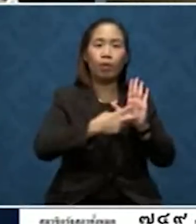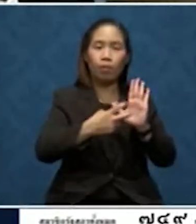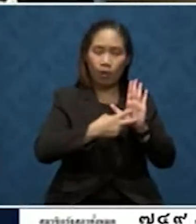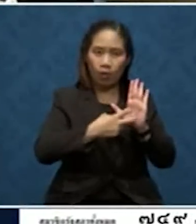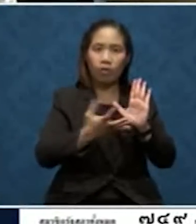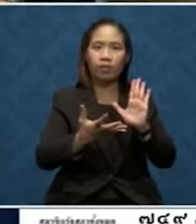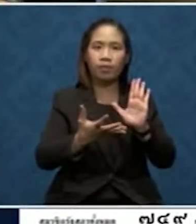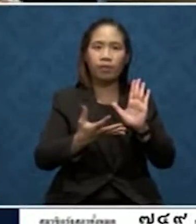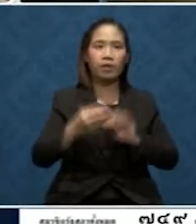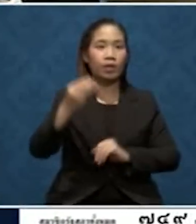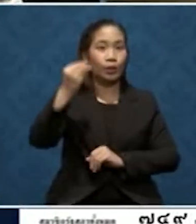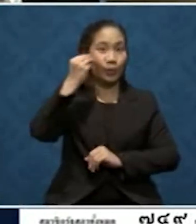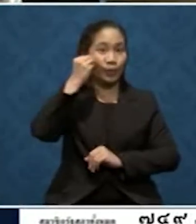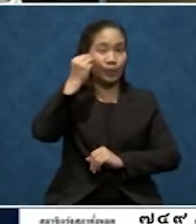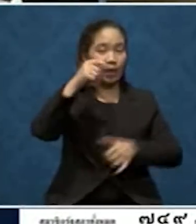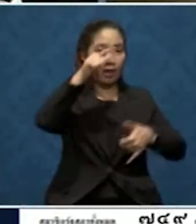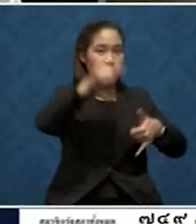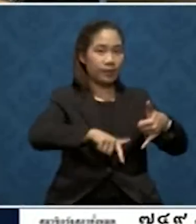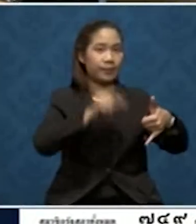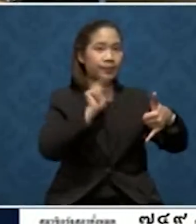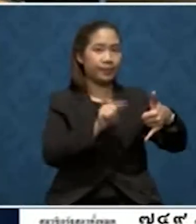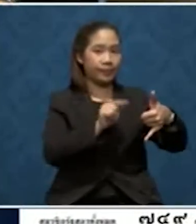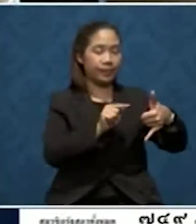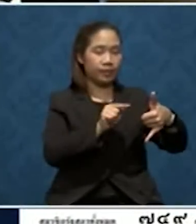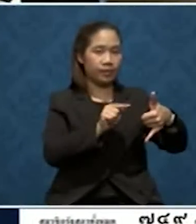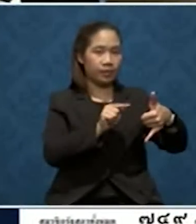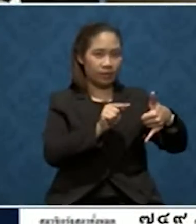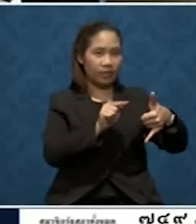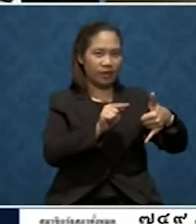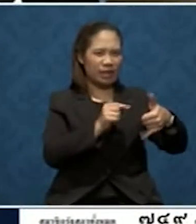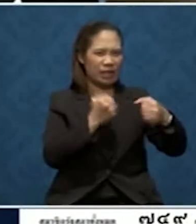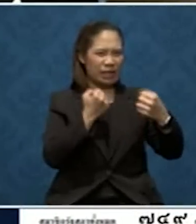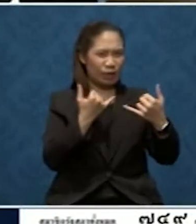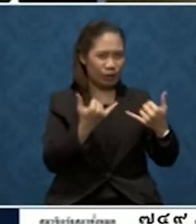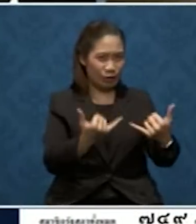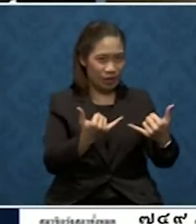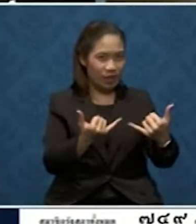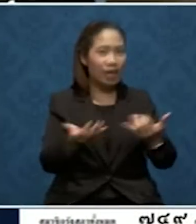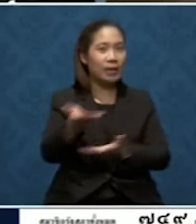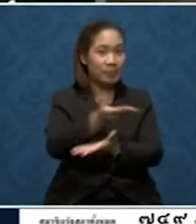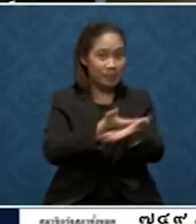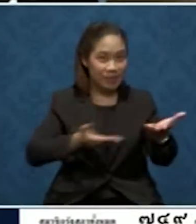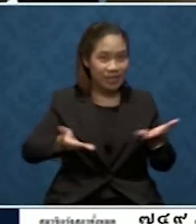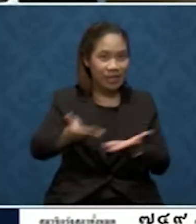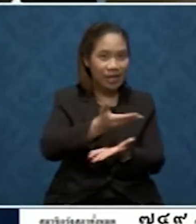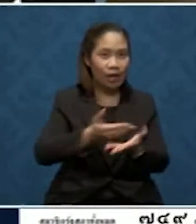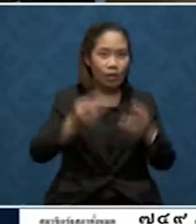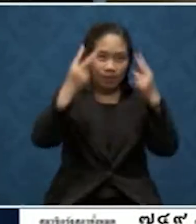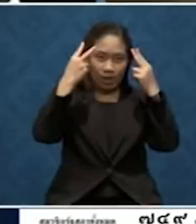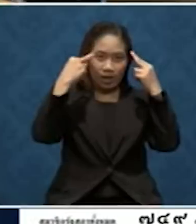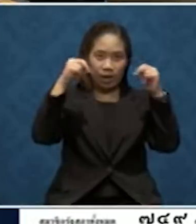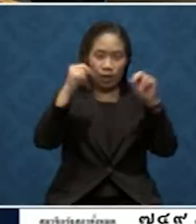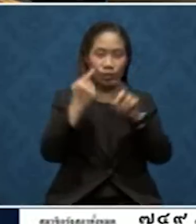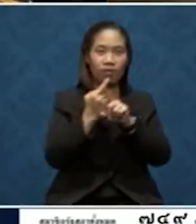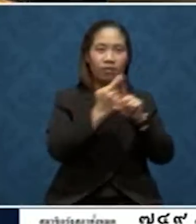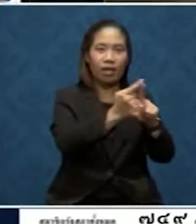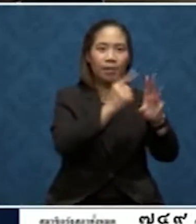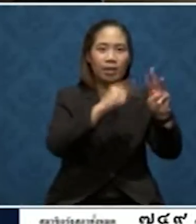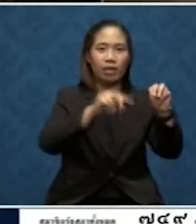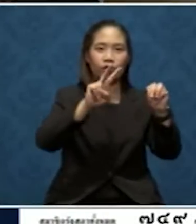คุณพิทาเป็นผู้เป็บุคคลที่กำลังจะถูกพจจะล Nowadaysนายกรฐมุติตาม 272